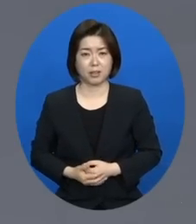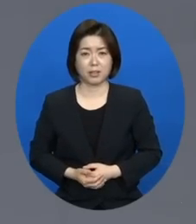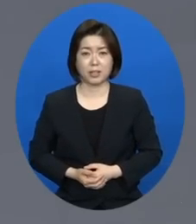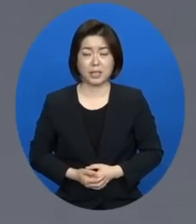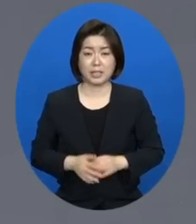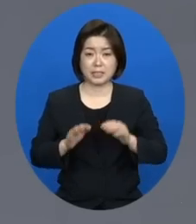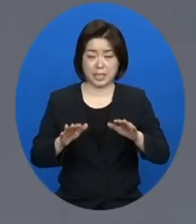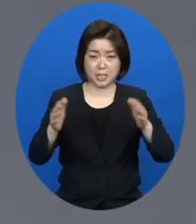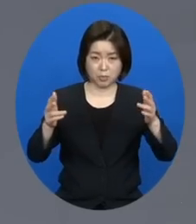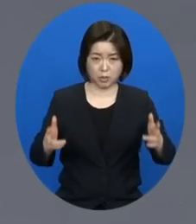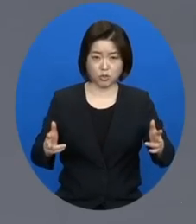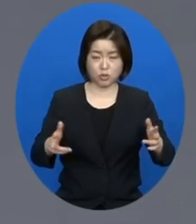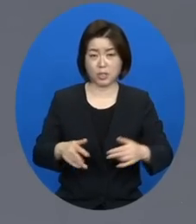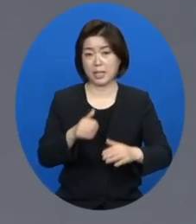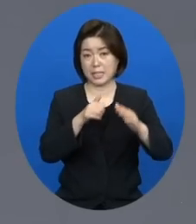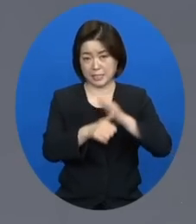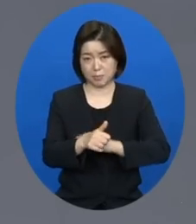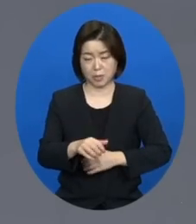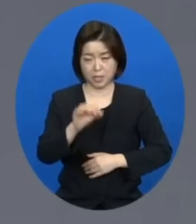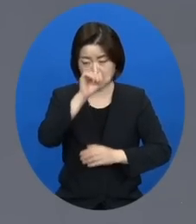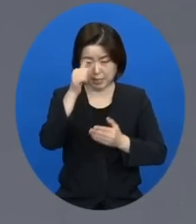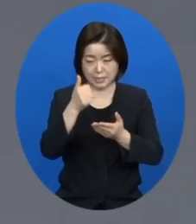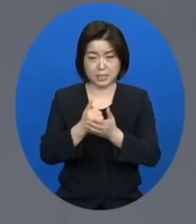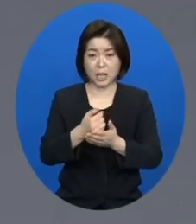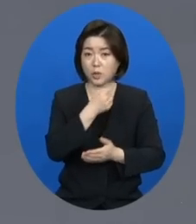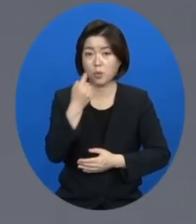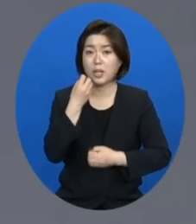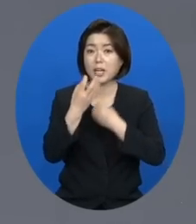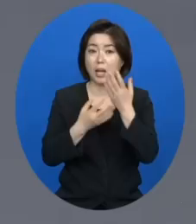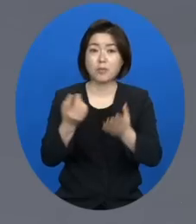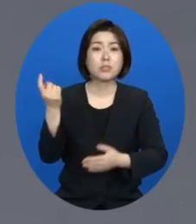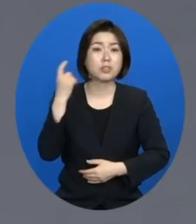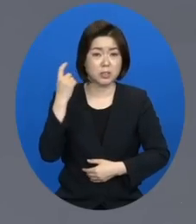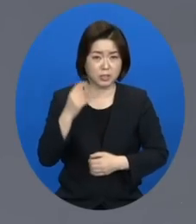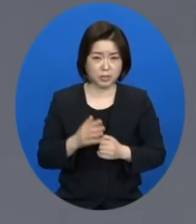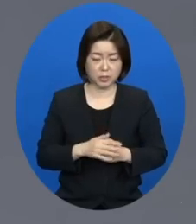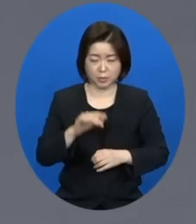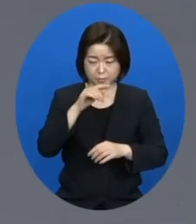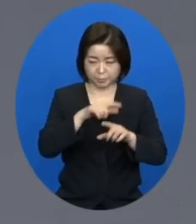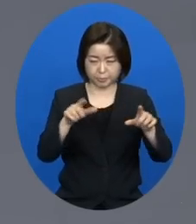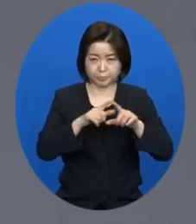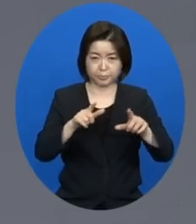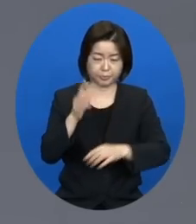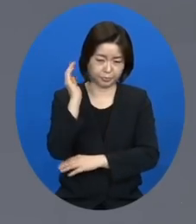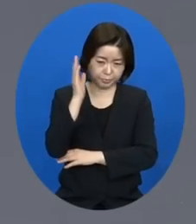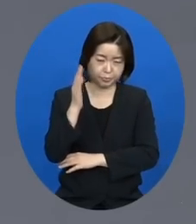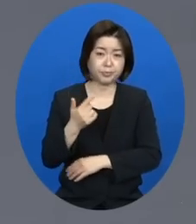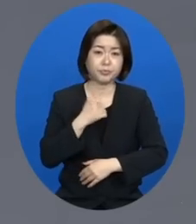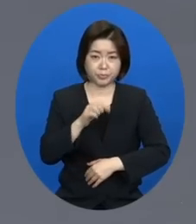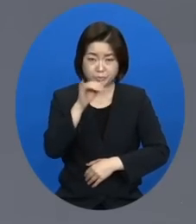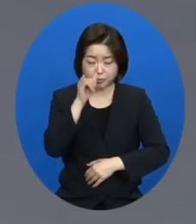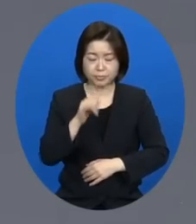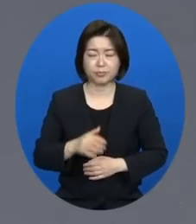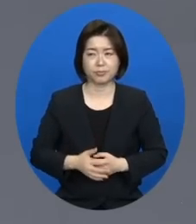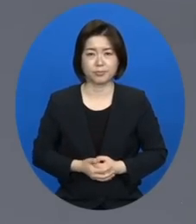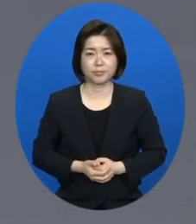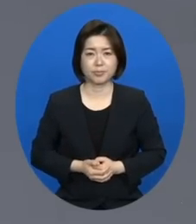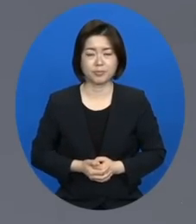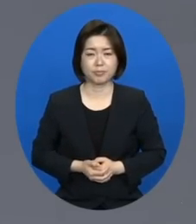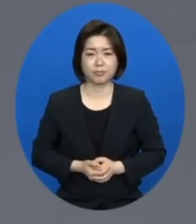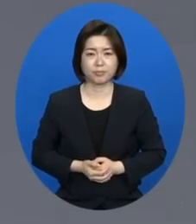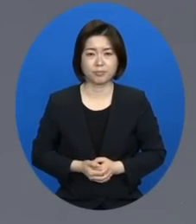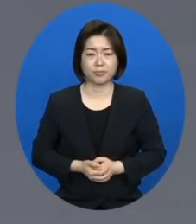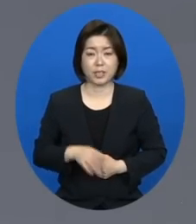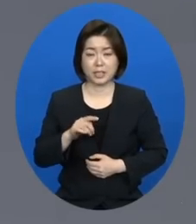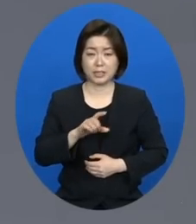제가 이번 주에 신방을 갔다가 한 장로님의 간증을 들었어요. 2년 전에 평신도 설교 주간에 이미 하셨지만